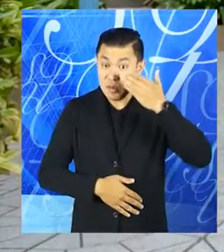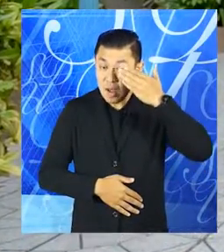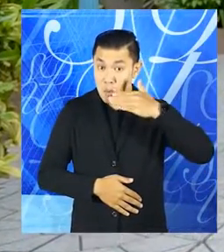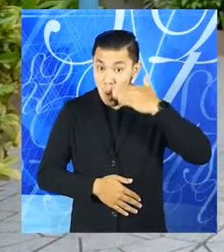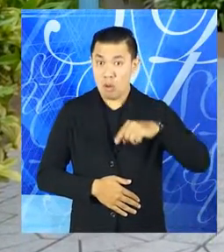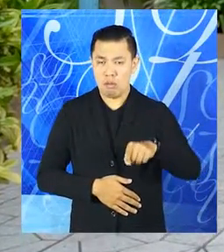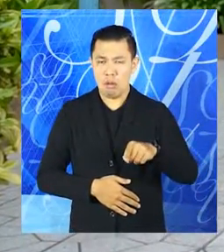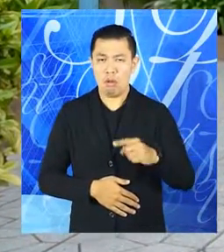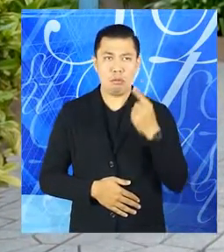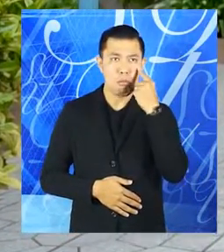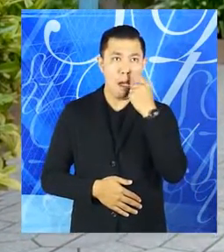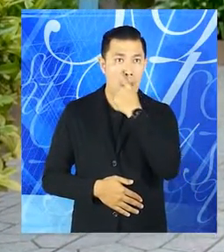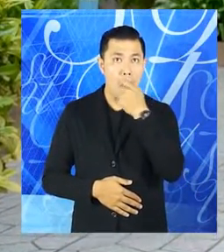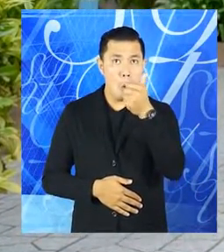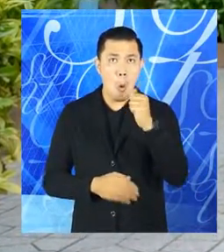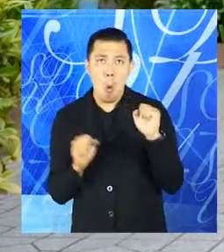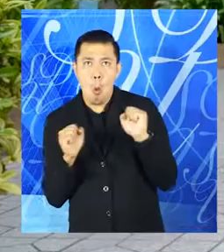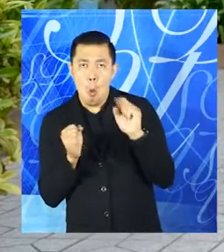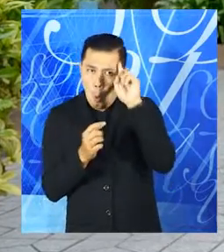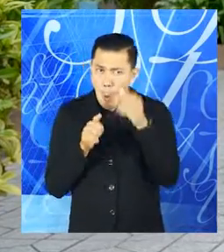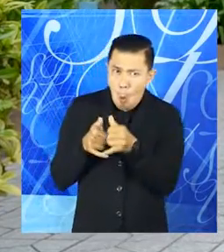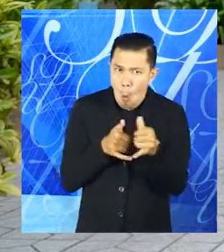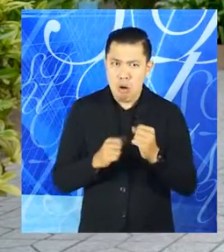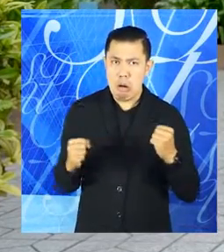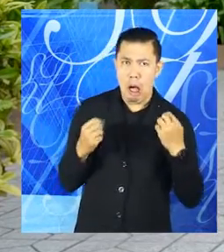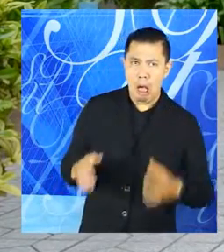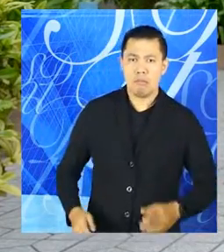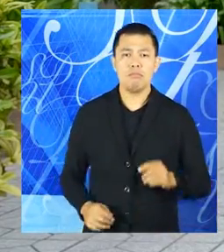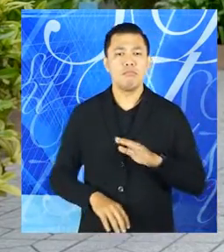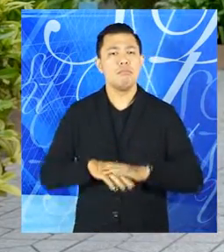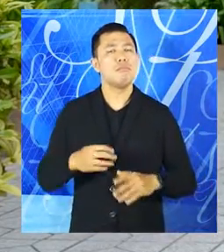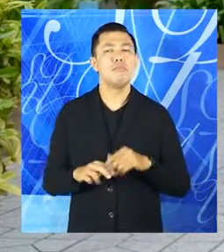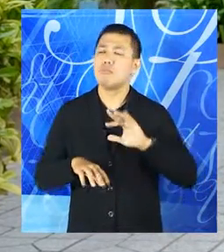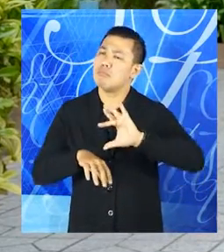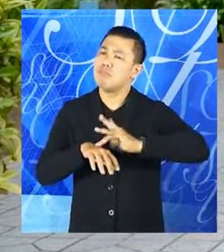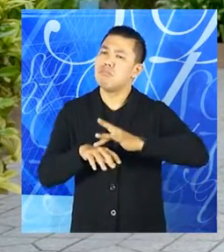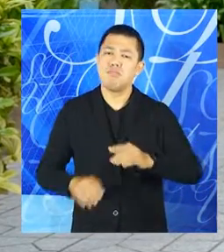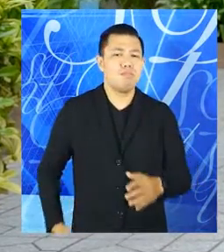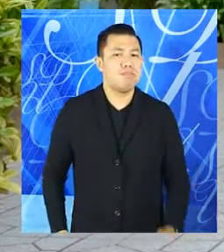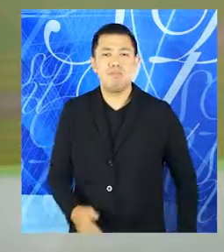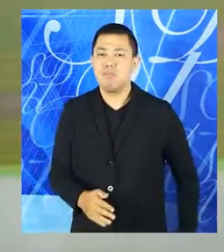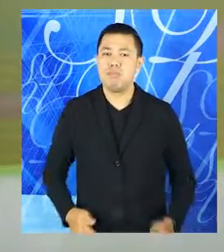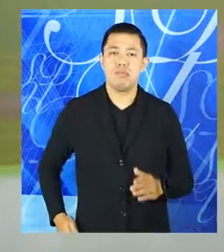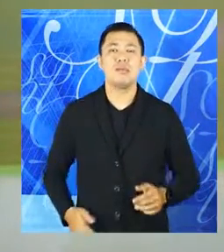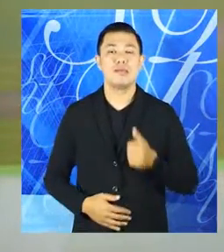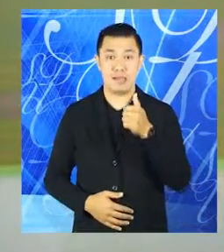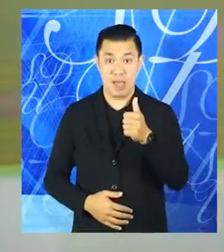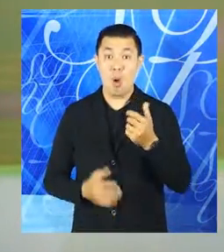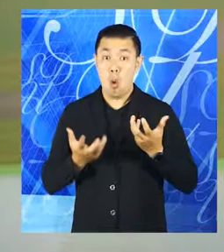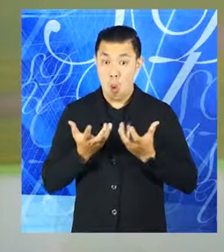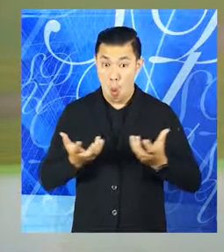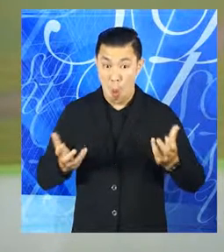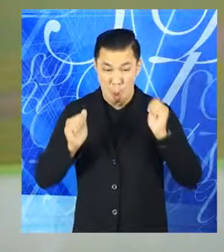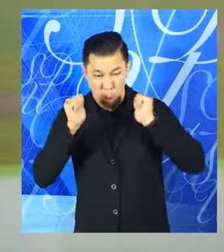อดไม่ต้องกังวลหรือเกรงมือข้างหนึ่งสามารถปล่อยตามปกติในการถือสัมภาระ